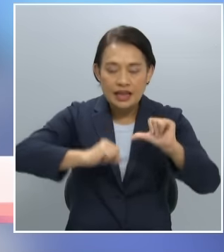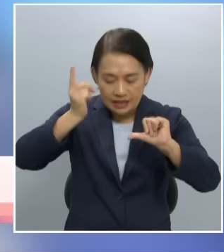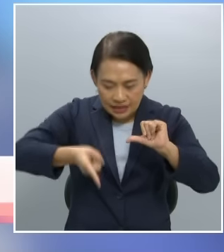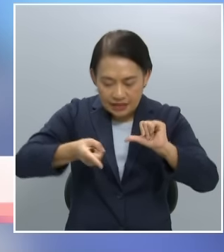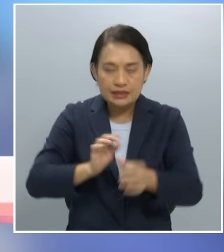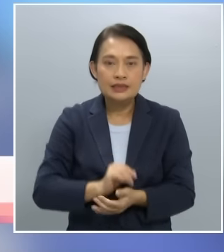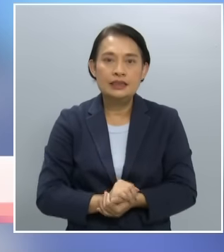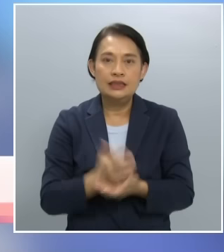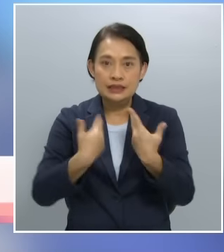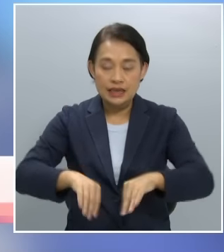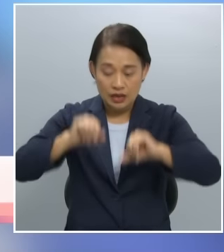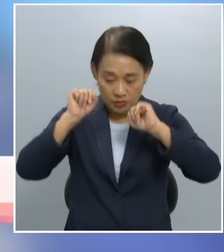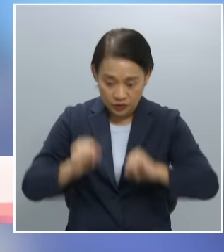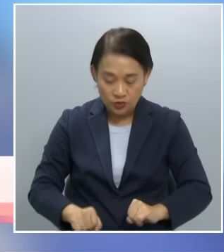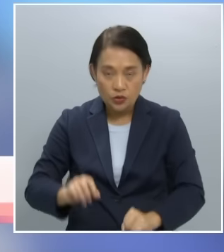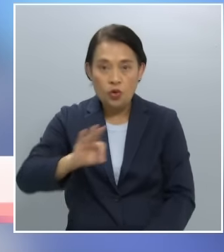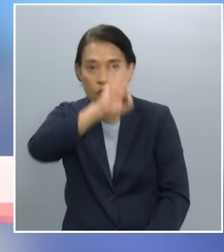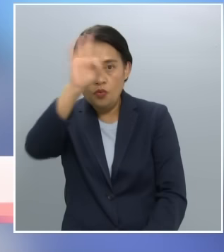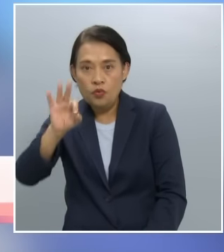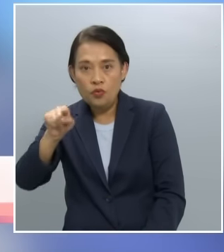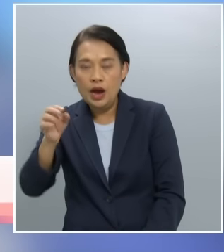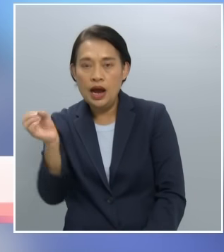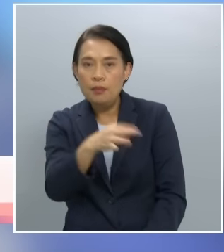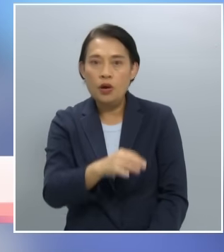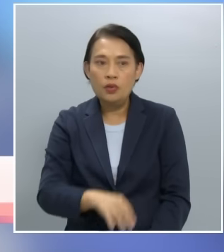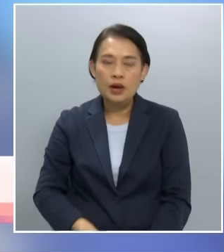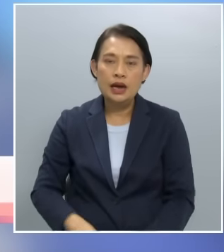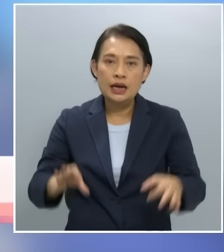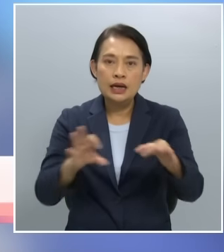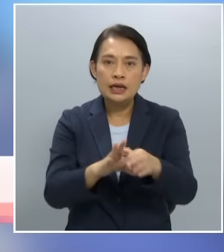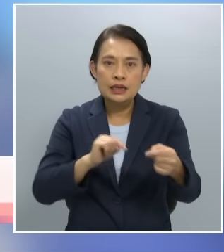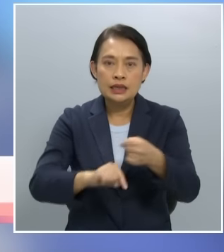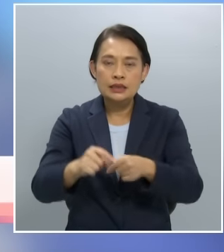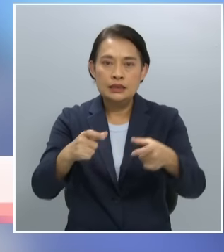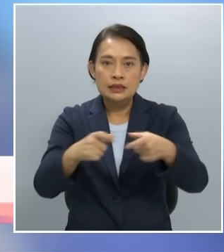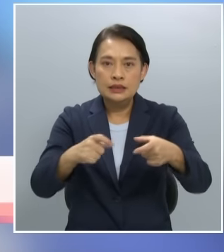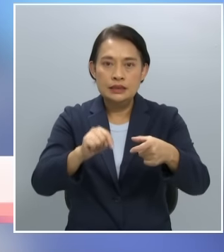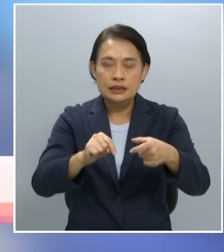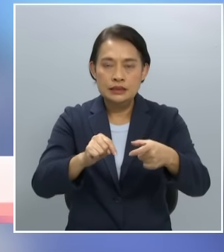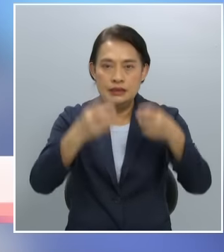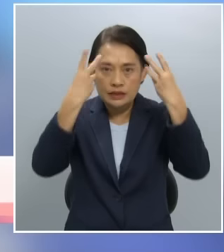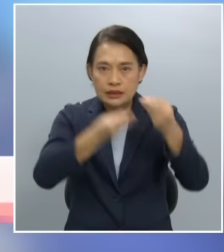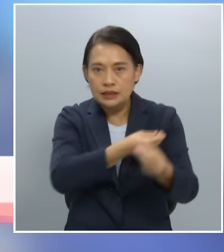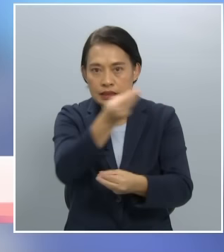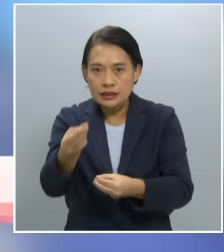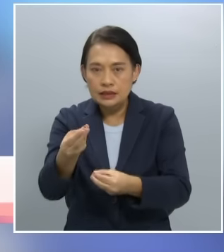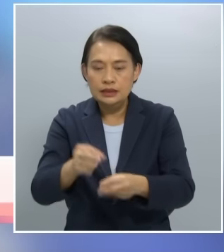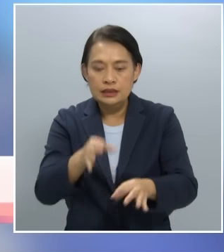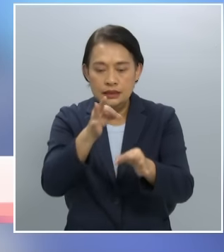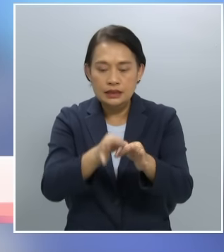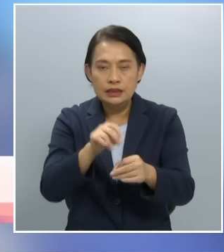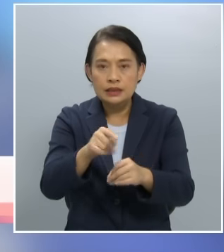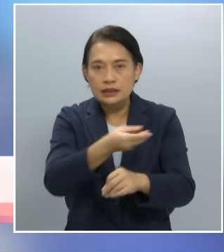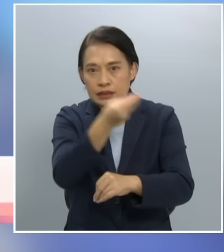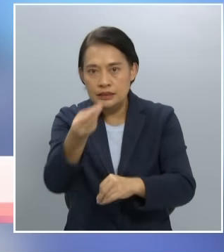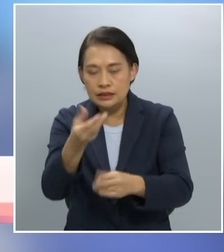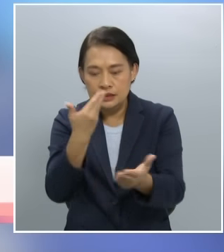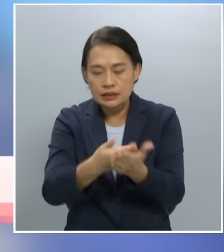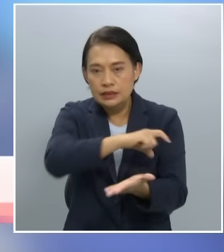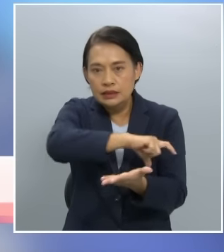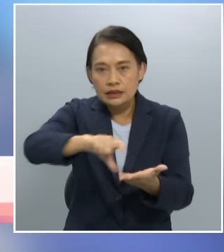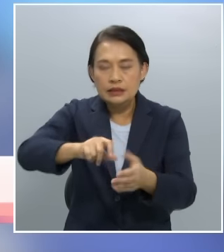รับงานปุ๊บฟ้าก็บอกว่าให้ส่งสำเนาบัตรไปให้แล้วก็ส่งสำเนาสมุดบัญชีไปให้แล้วก็บอกให้โอนเงินไปก่อน5,000